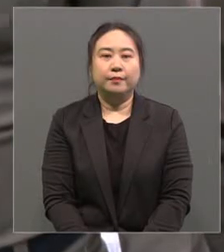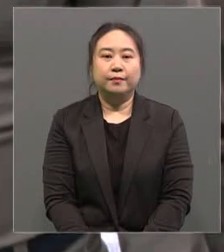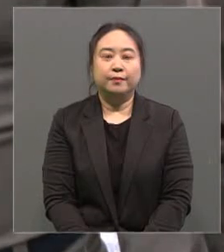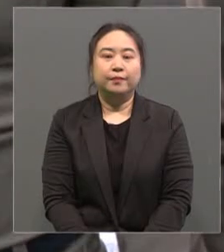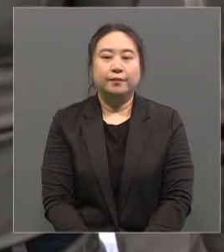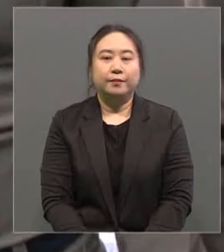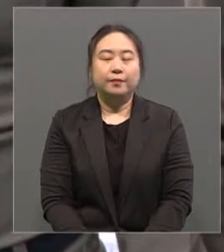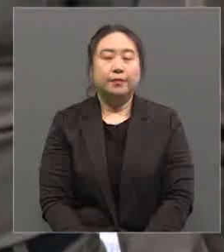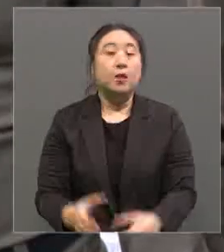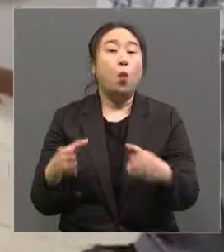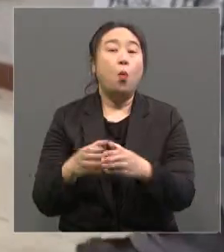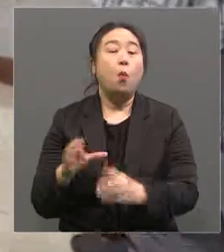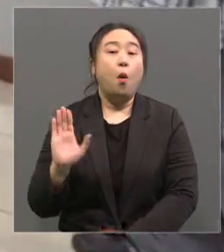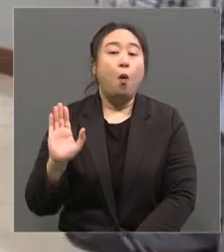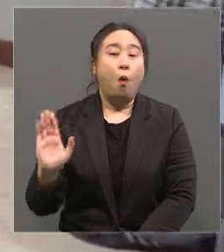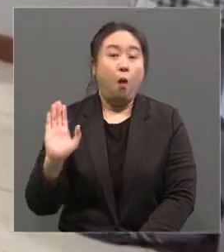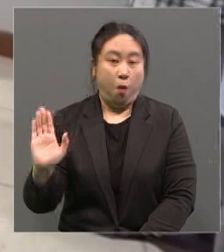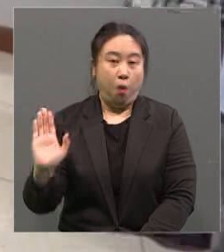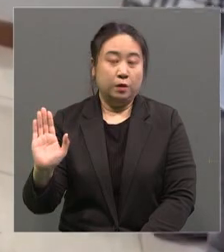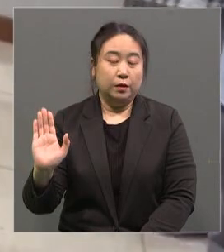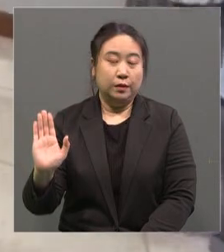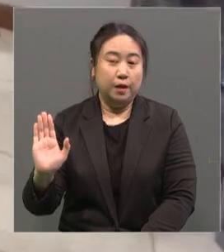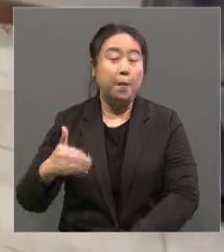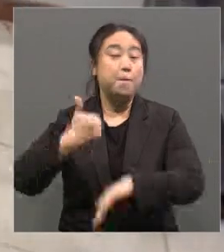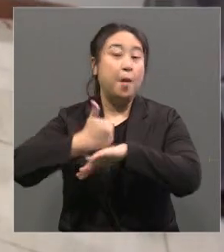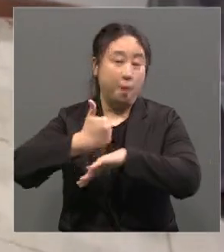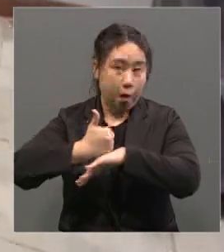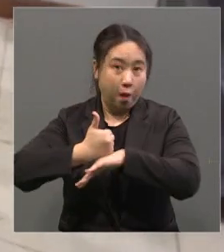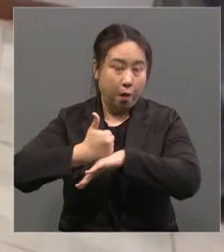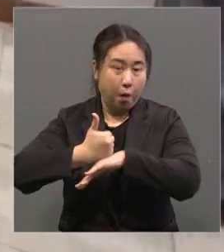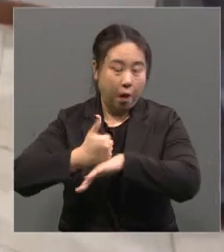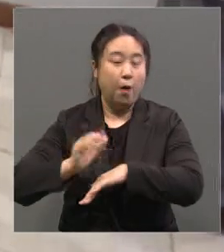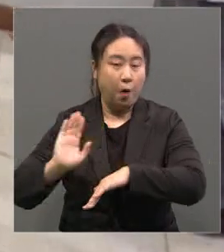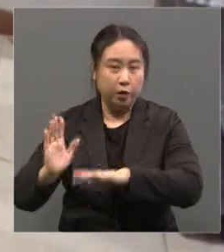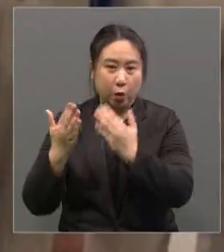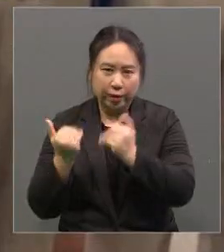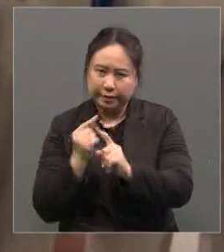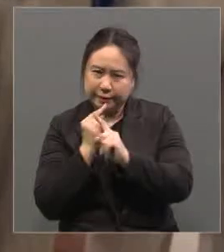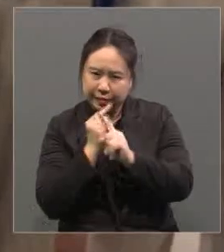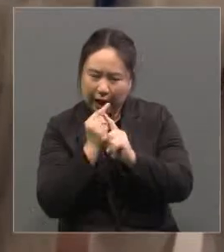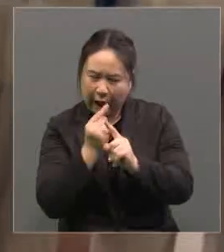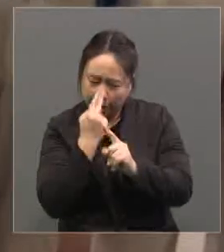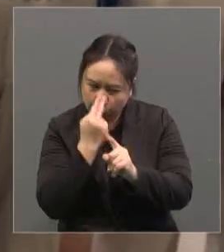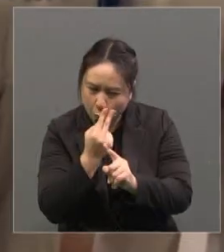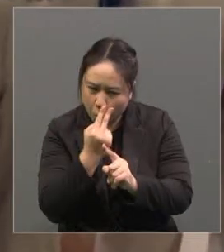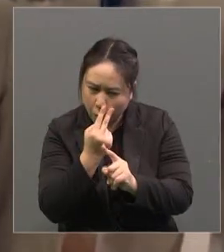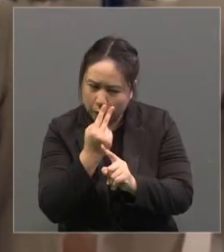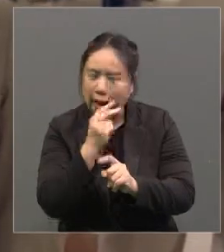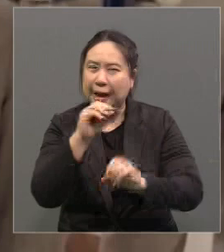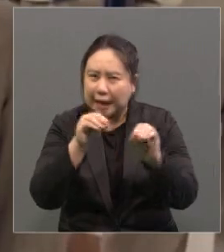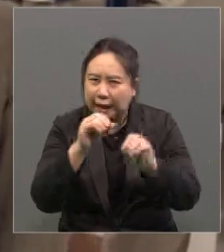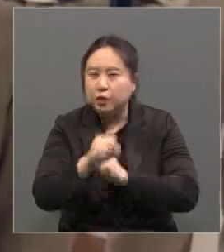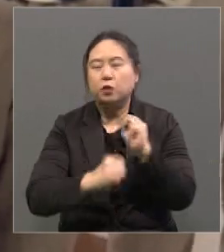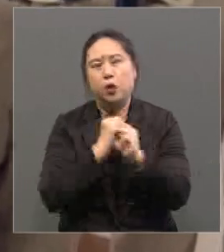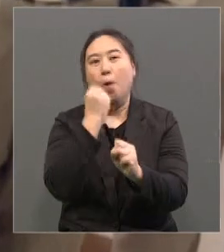ทีมของท่านผบ.กับสำราญเนี่ยได้ติดตามมาเกือบ2ปีแล้วก็ติดตาม